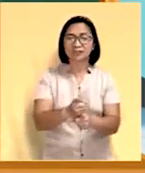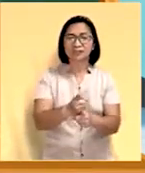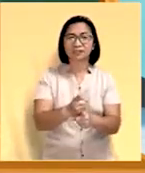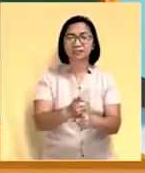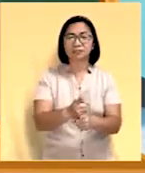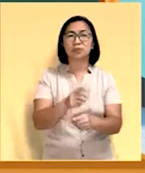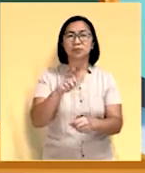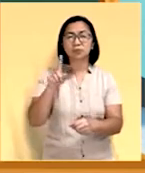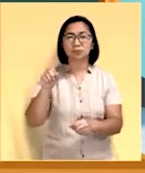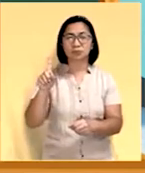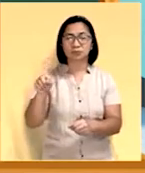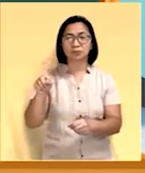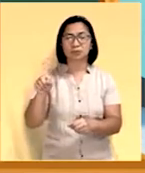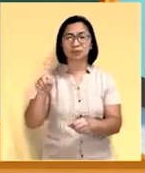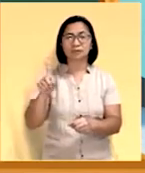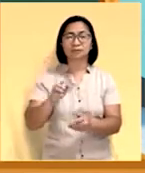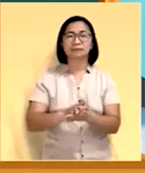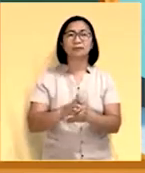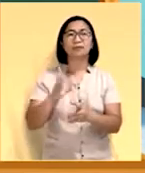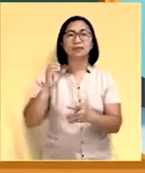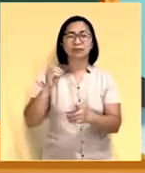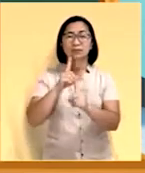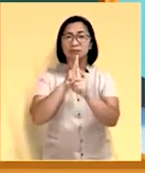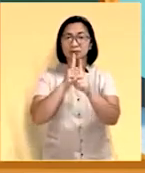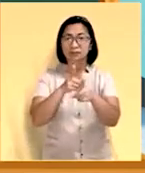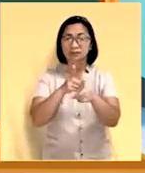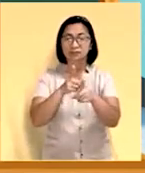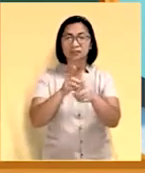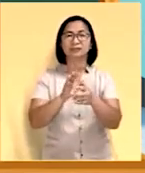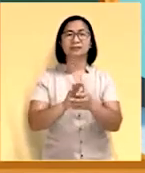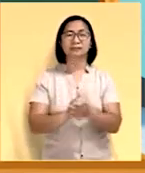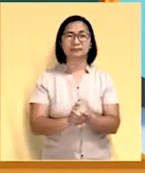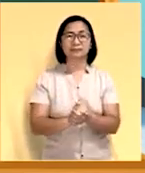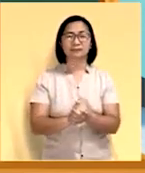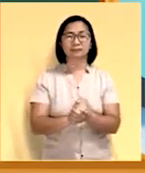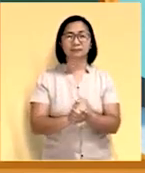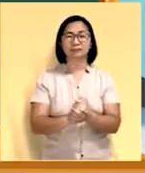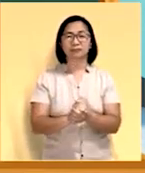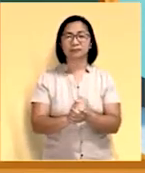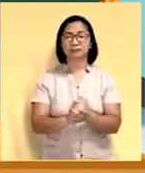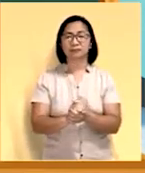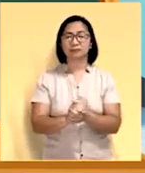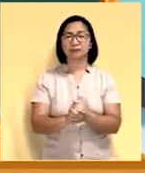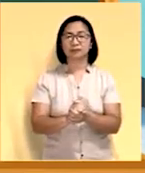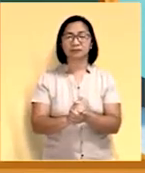Tama! 1. Kaya ang sagot ay?